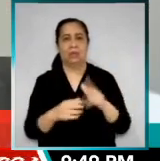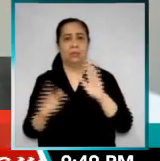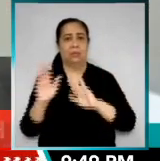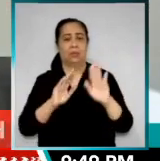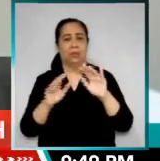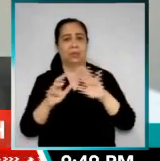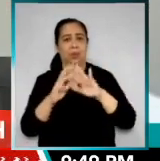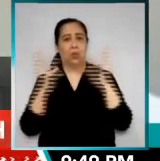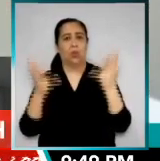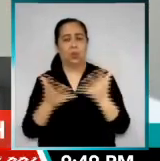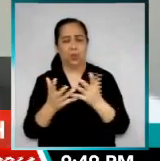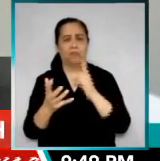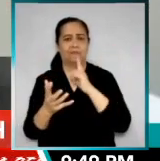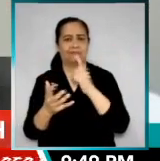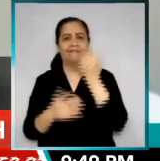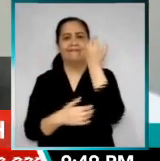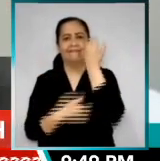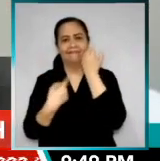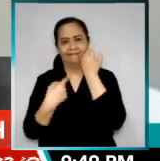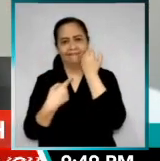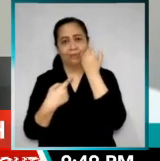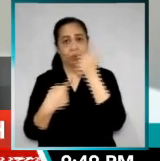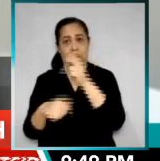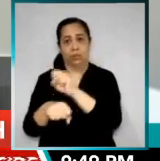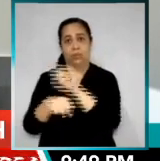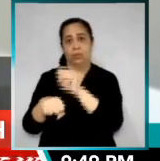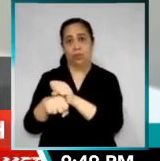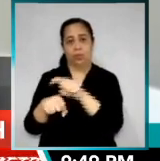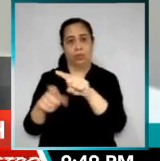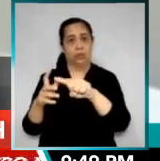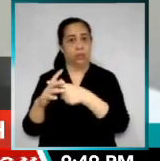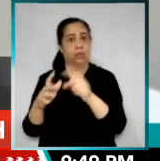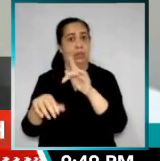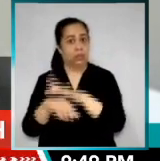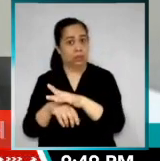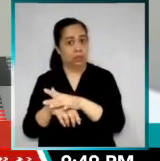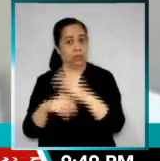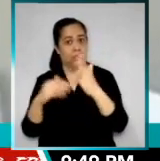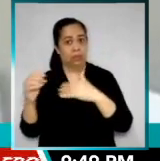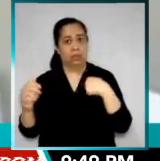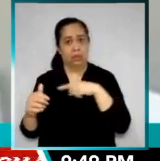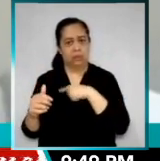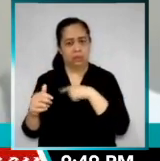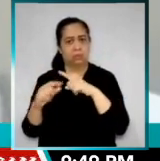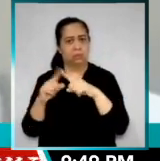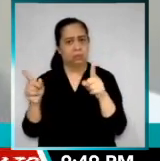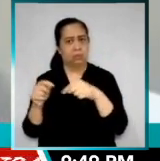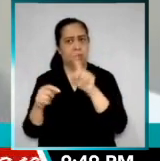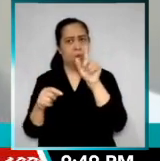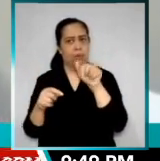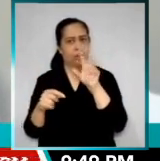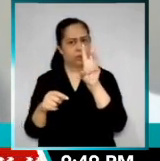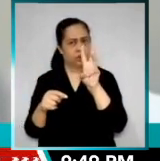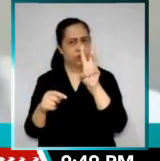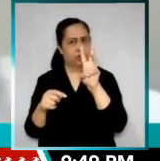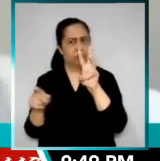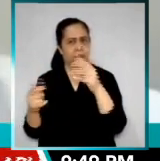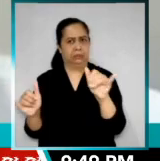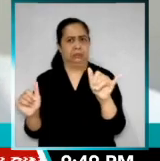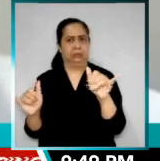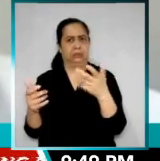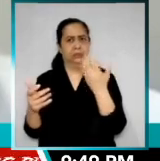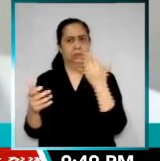really the shortage. Look at Singapore, they started earlier than us, but they are at 1.6. Hindi pa, it's a small